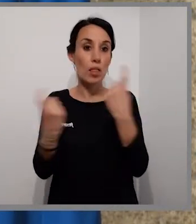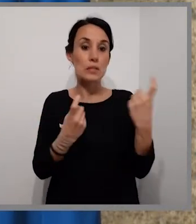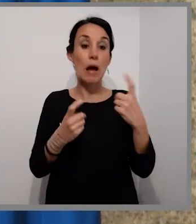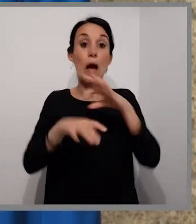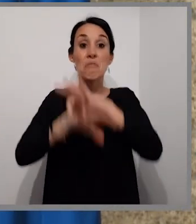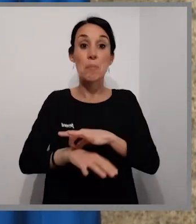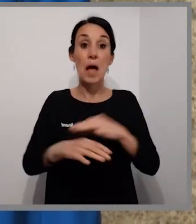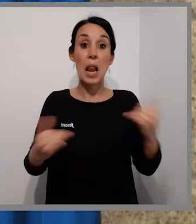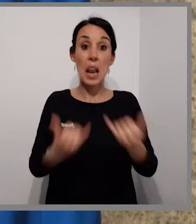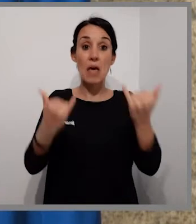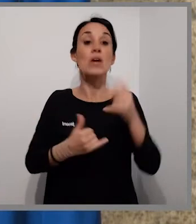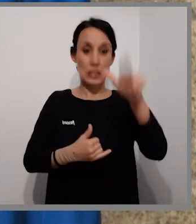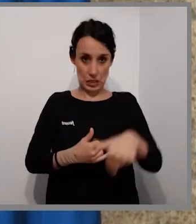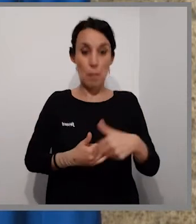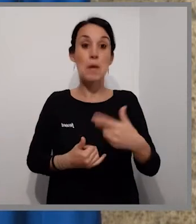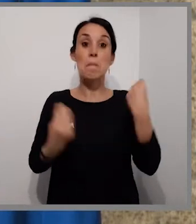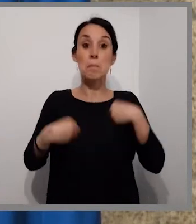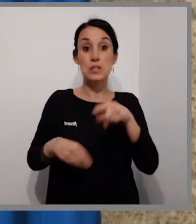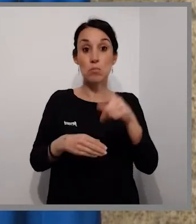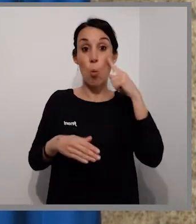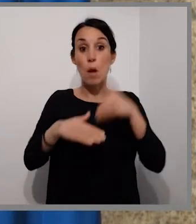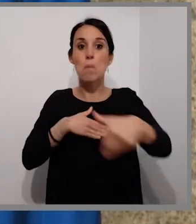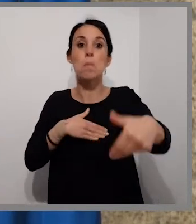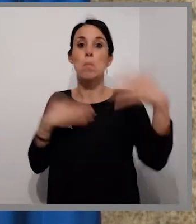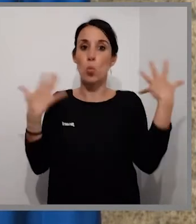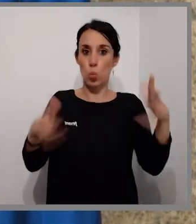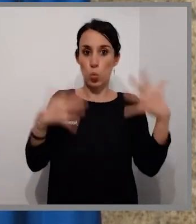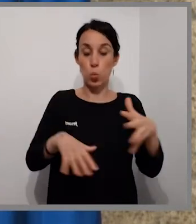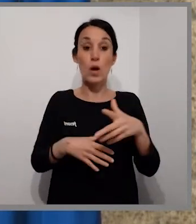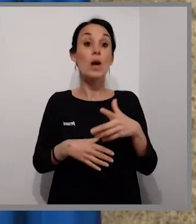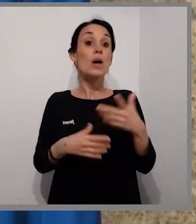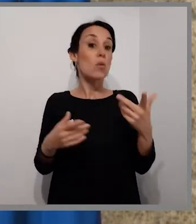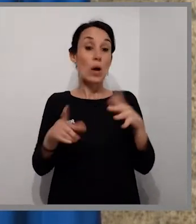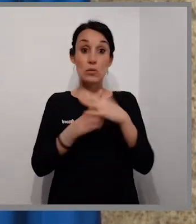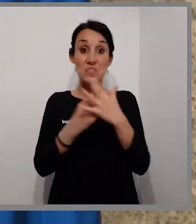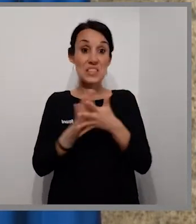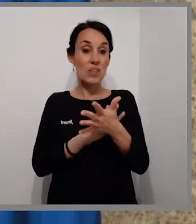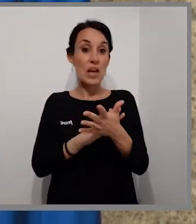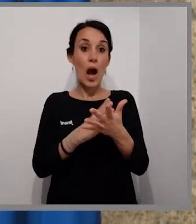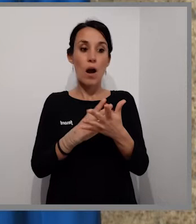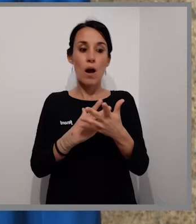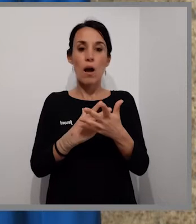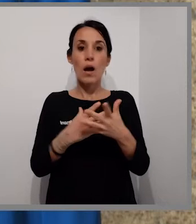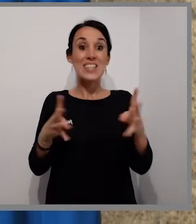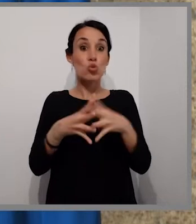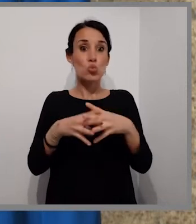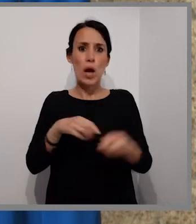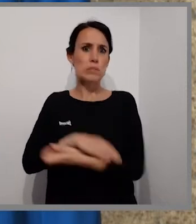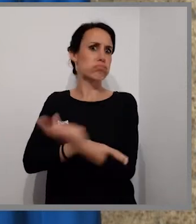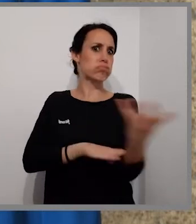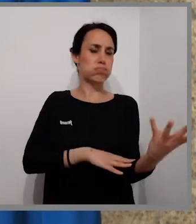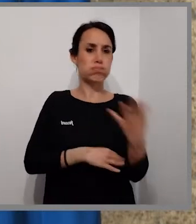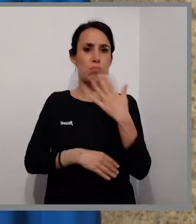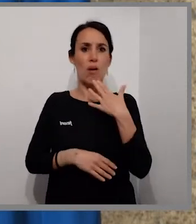per a malalts lleus, que és un poc l'horitzó que hem marcat. En qualsevol cas, tenim un conjunt d'infraestructures molt